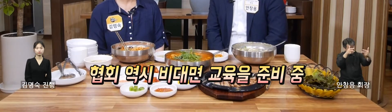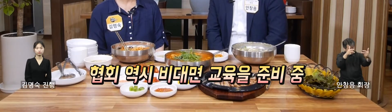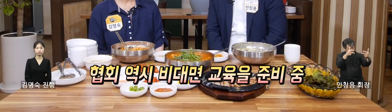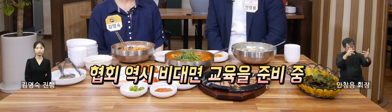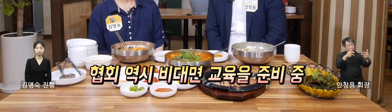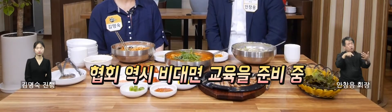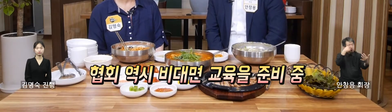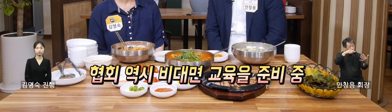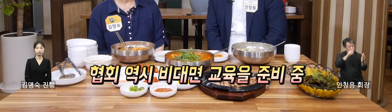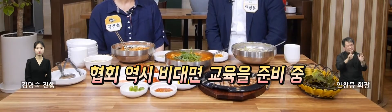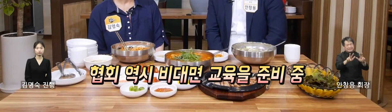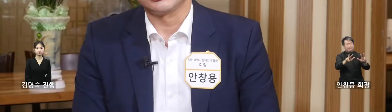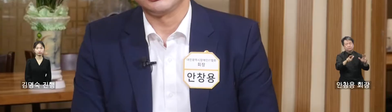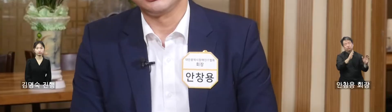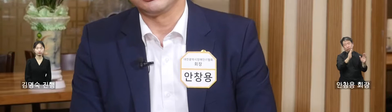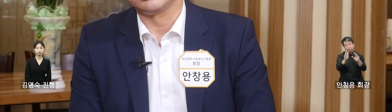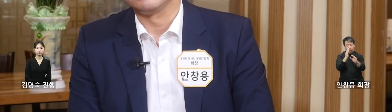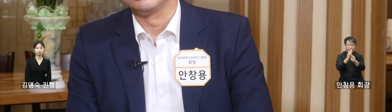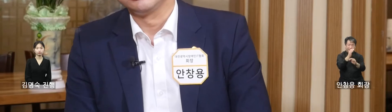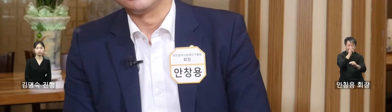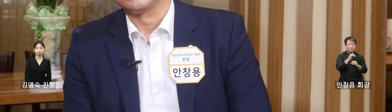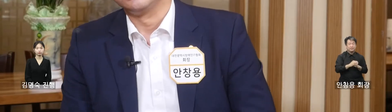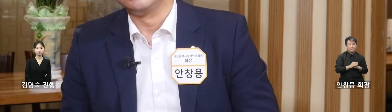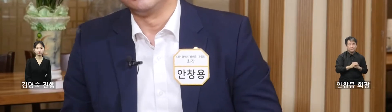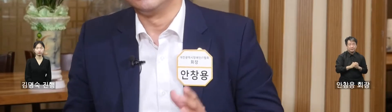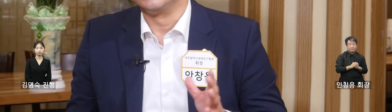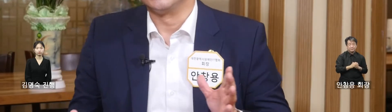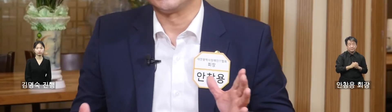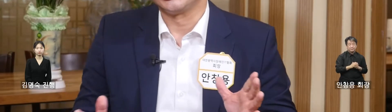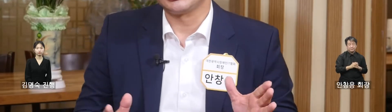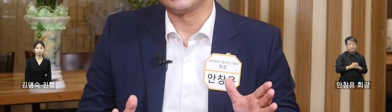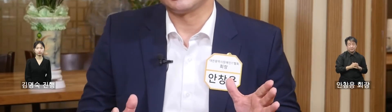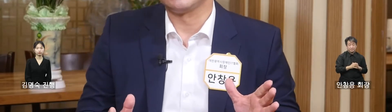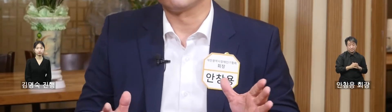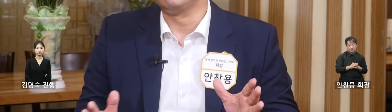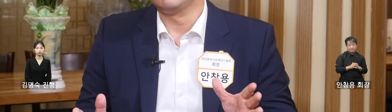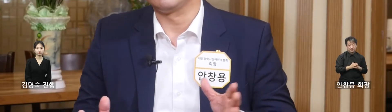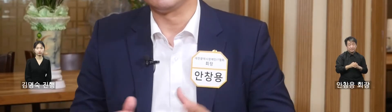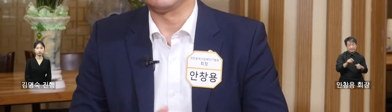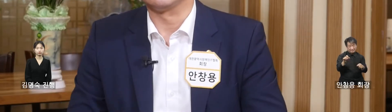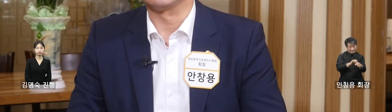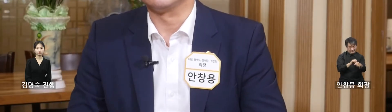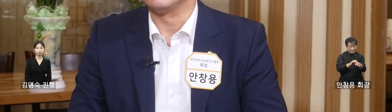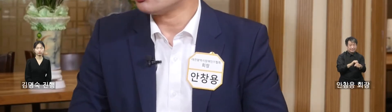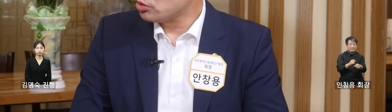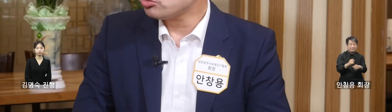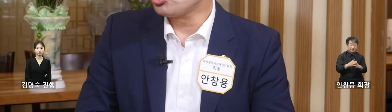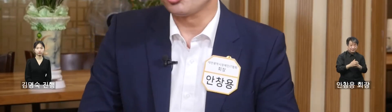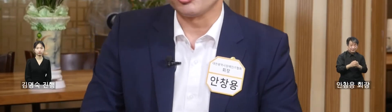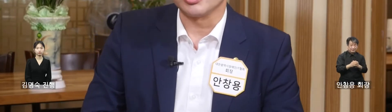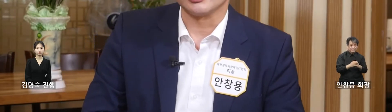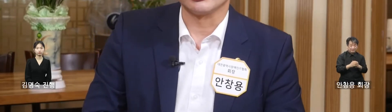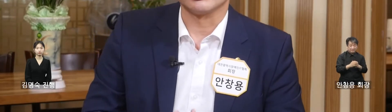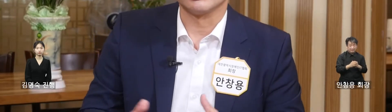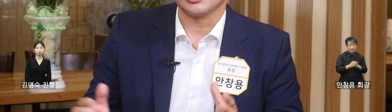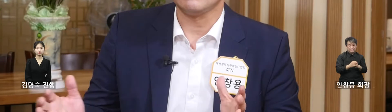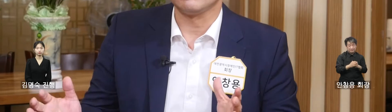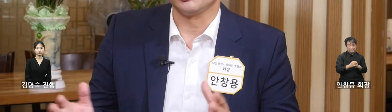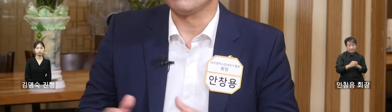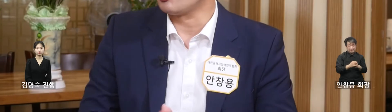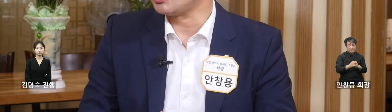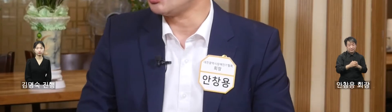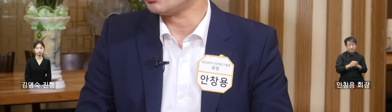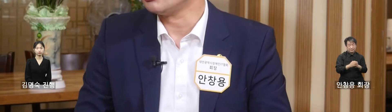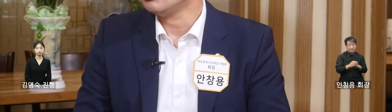있습니다. 특히 그 지난달 국내에 그 최고 수준의